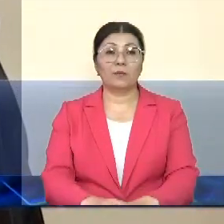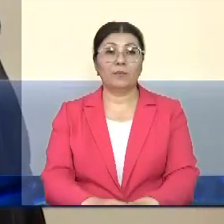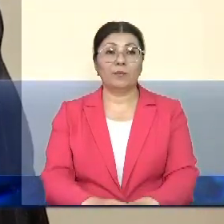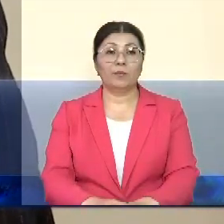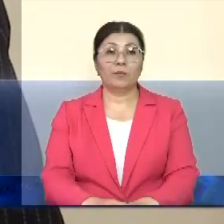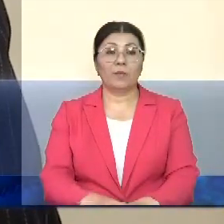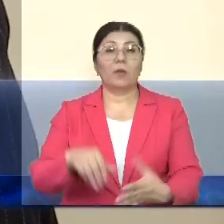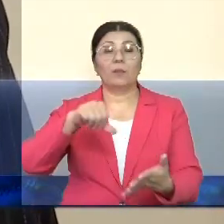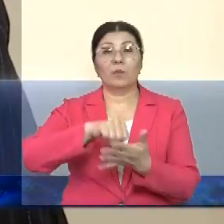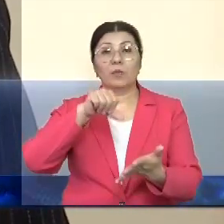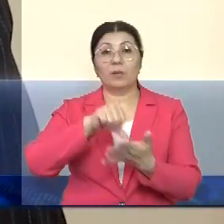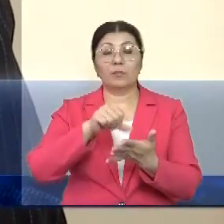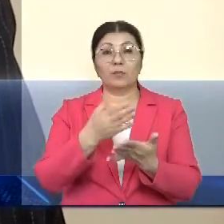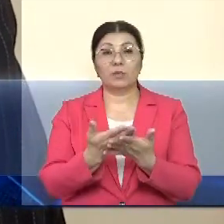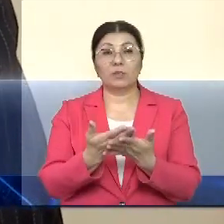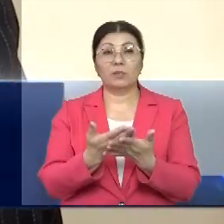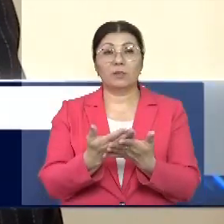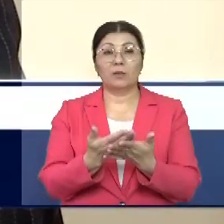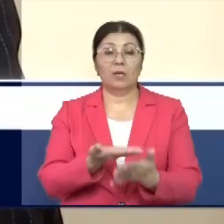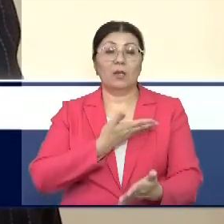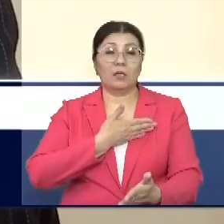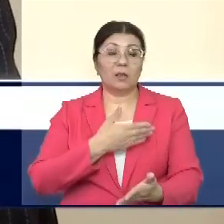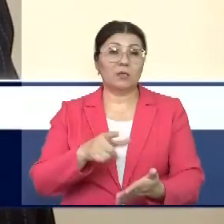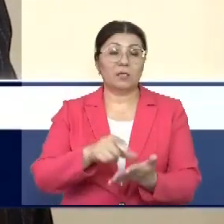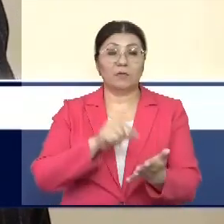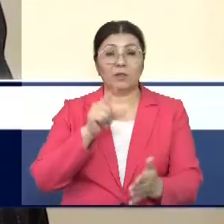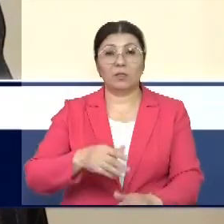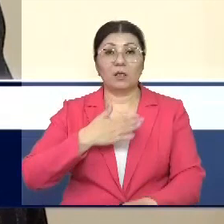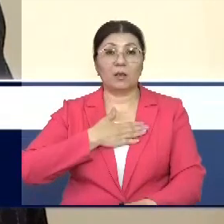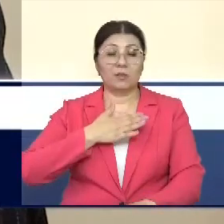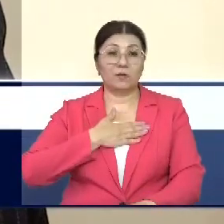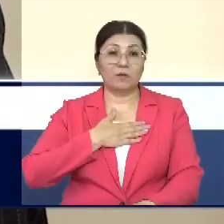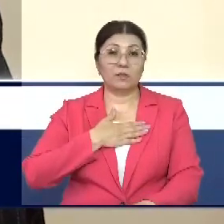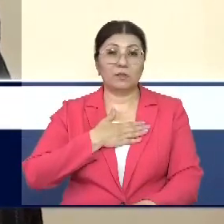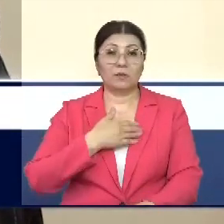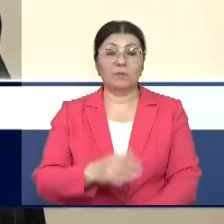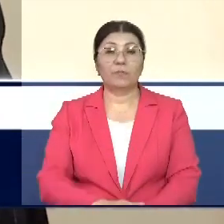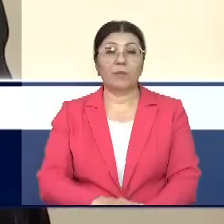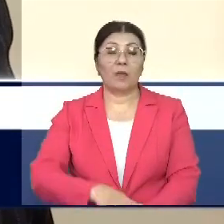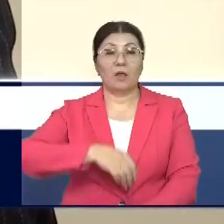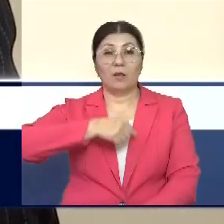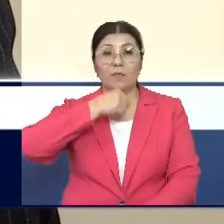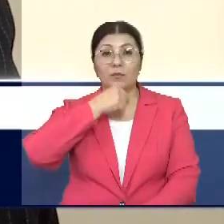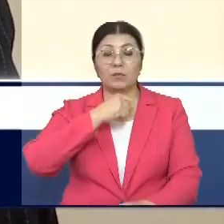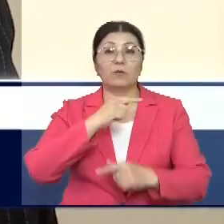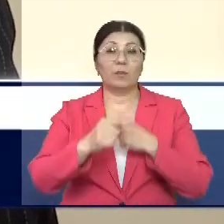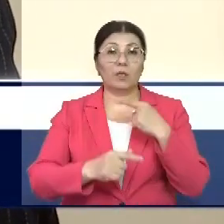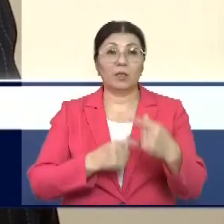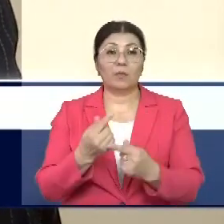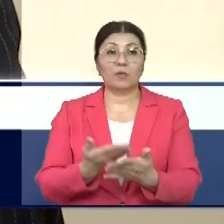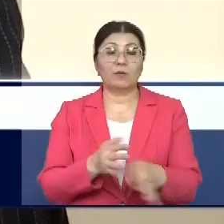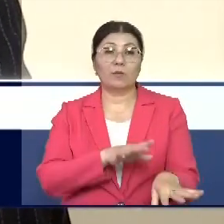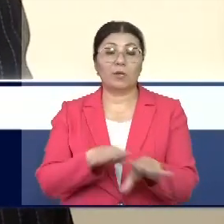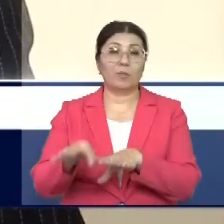Здесь принимают участие наши ветераны, активисты взрослого поколения.